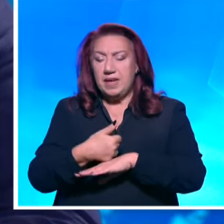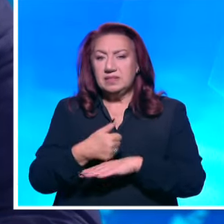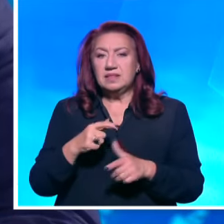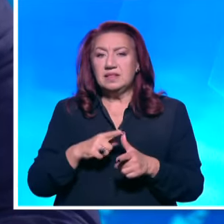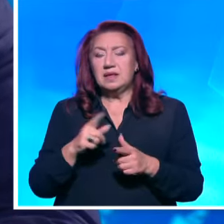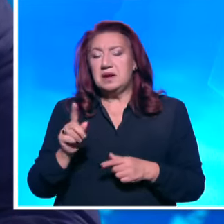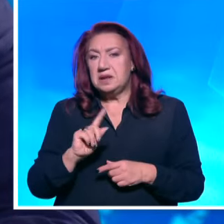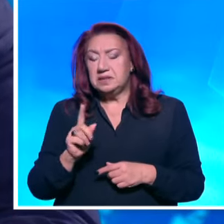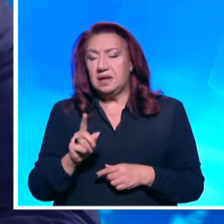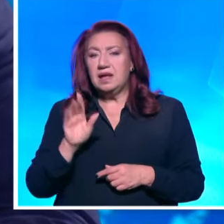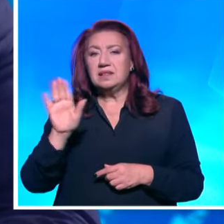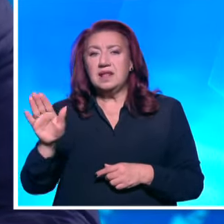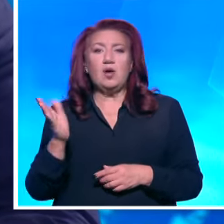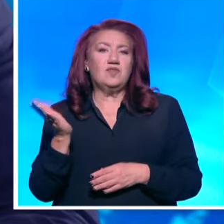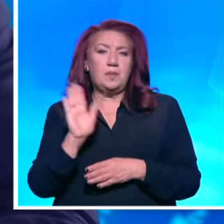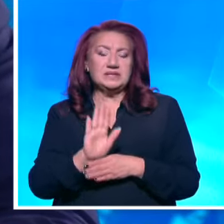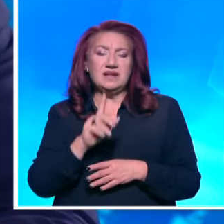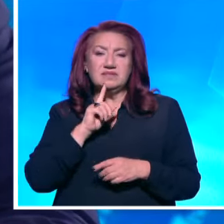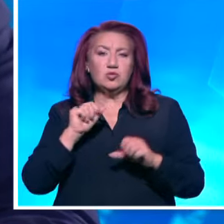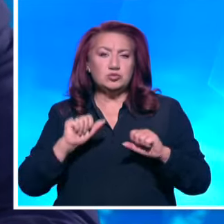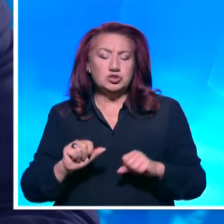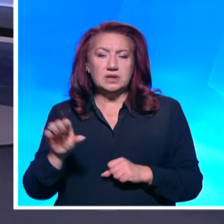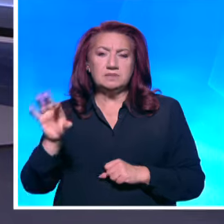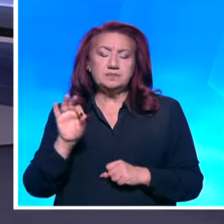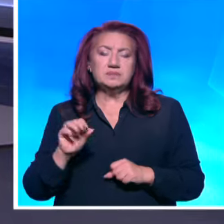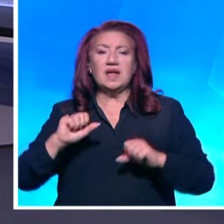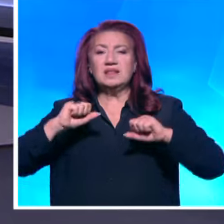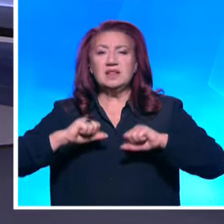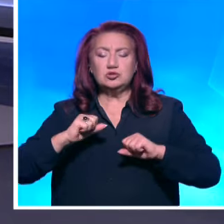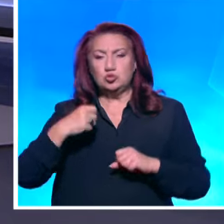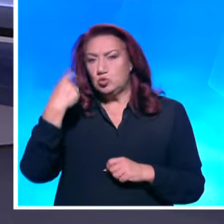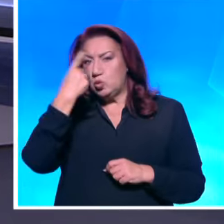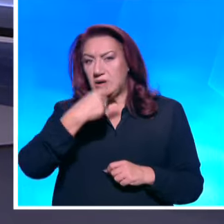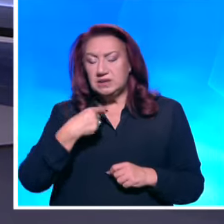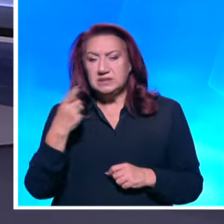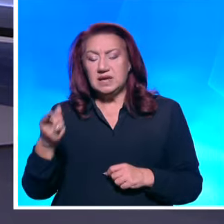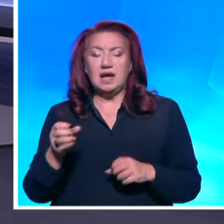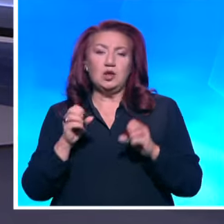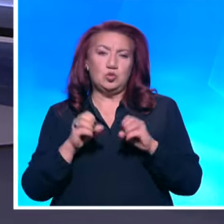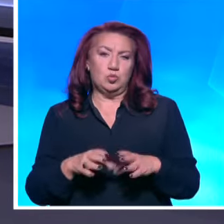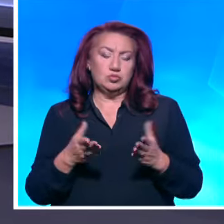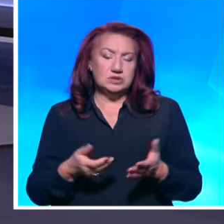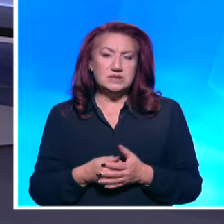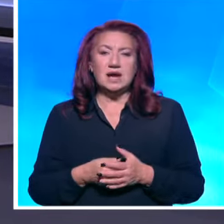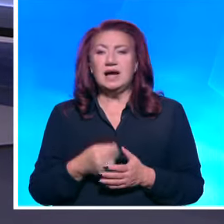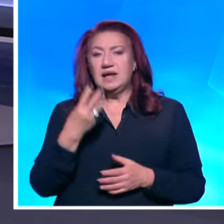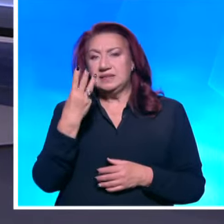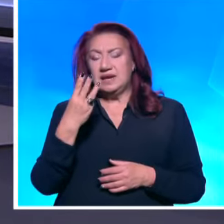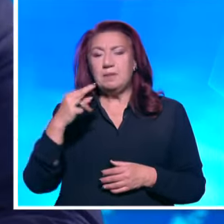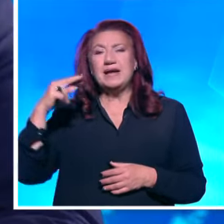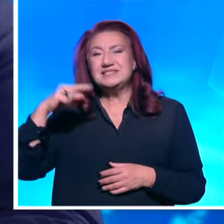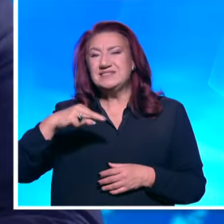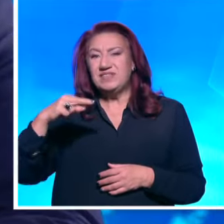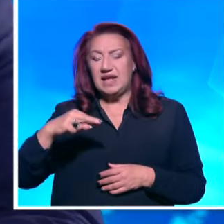негов представител който е в общината определено от негово длъжностно лице ги допуска акт за допускане на кмета но